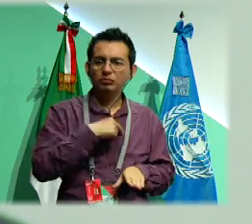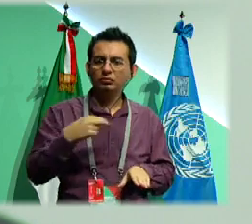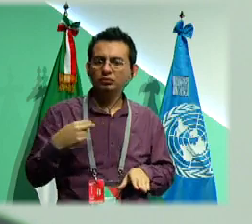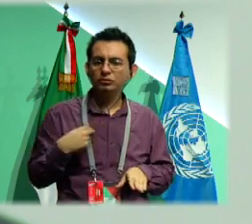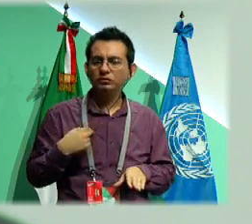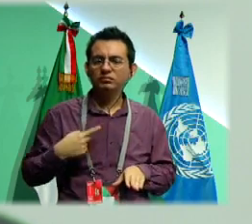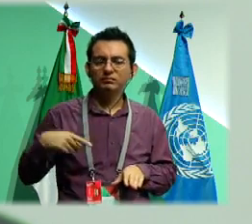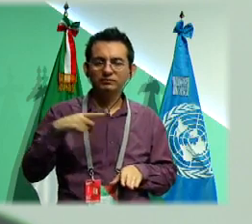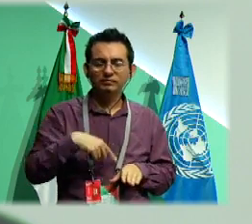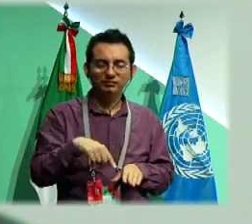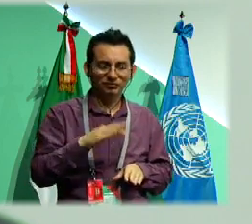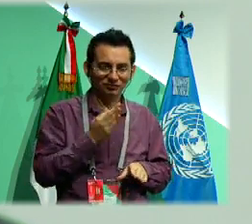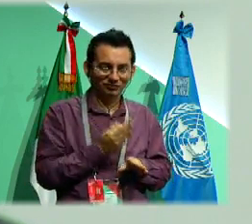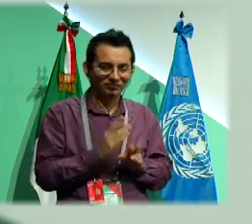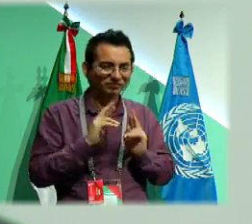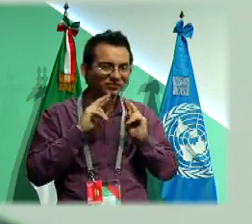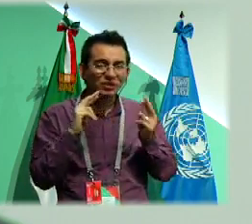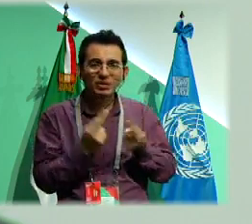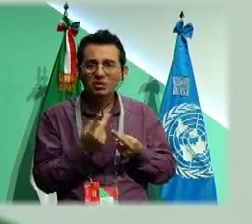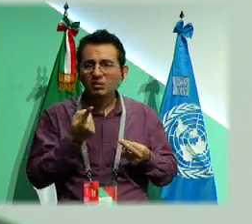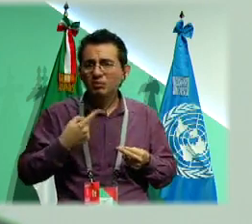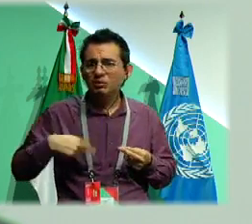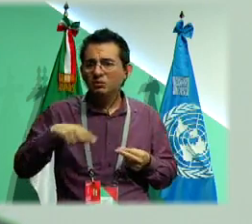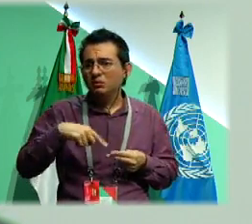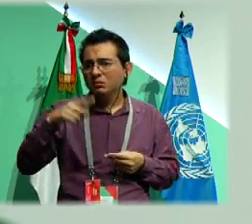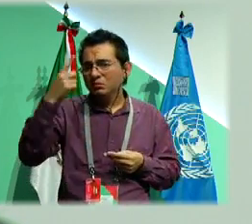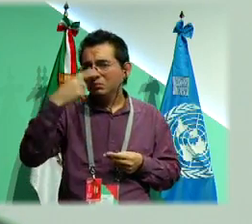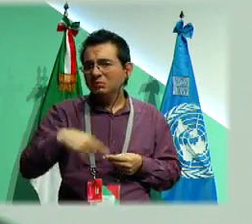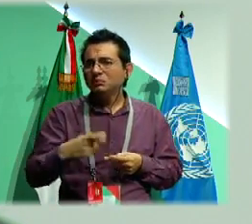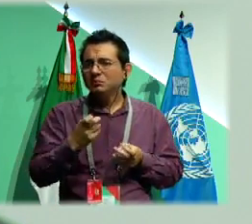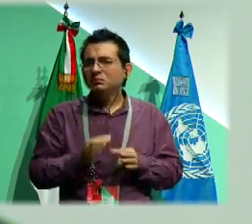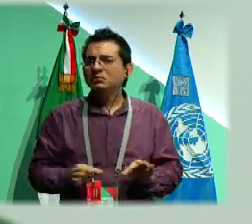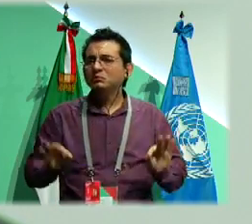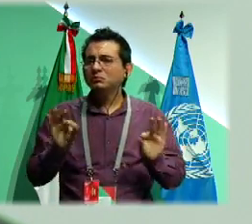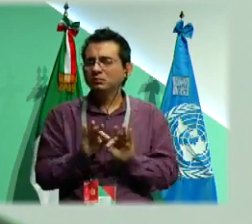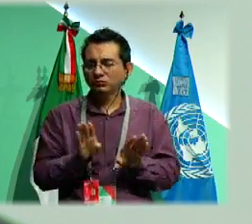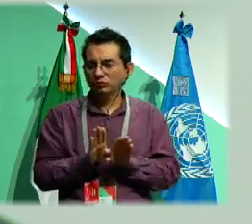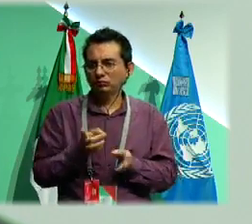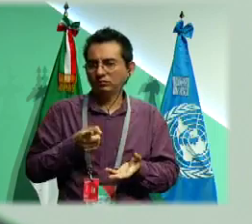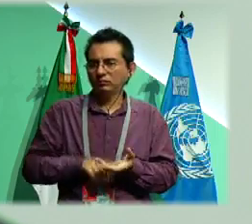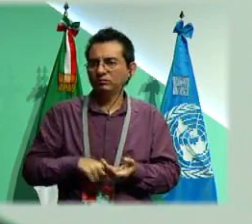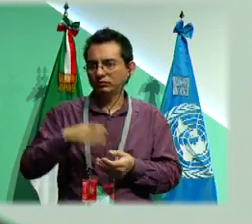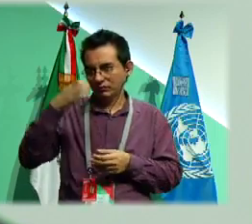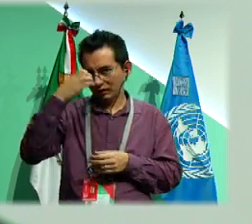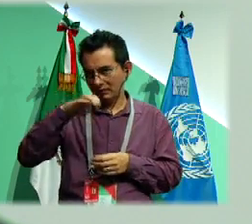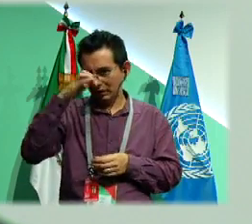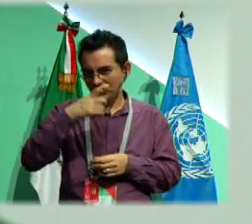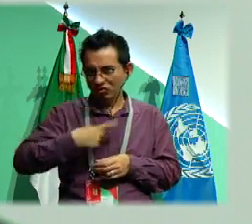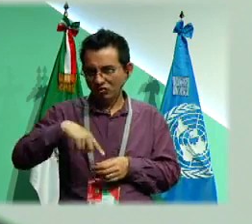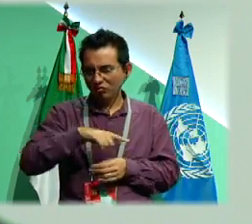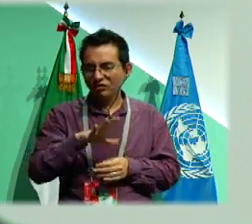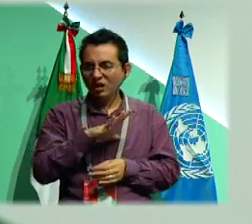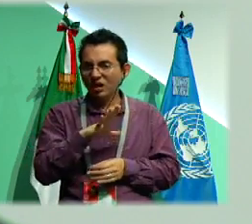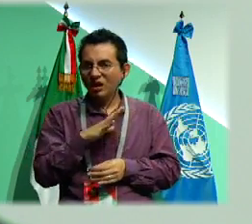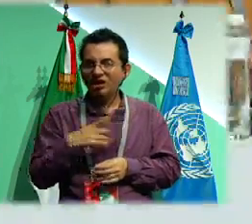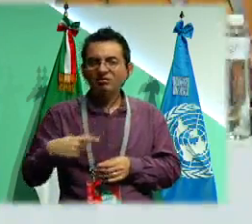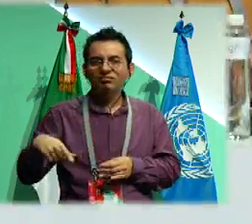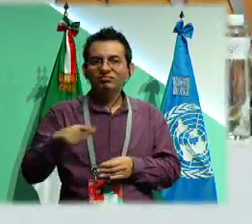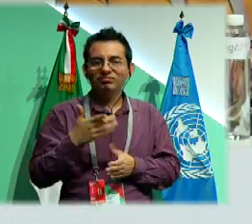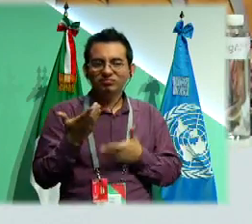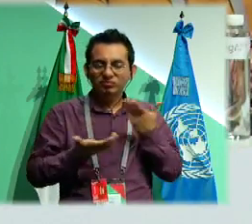nous pourrons offrir justement certaines de nos expertises pour justement alimenter ces débats. Donc je crois qu'il y a des changements auxquels nous